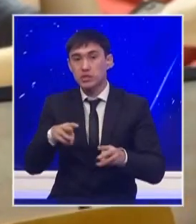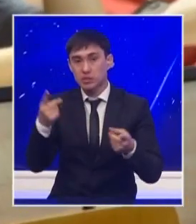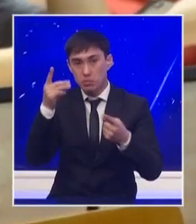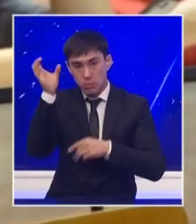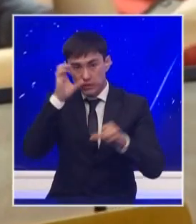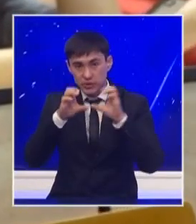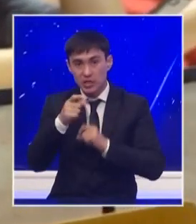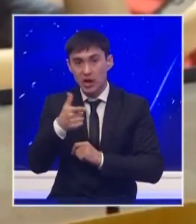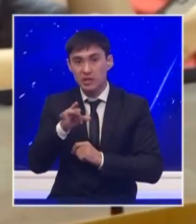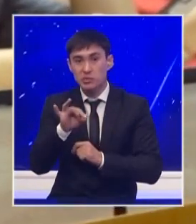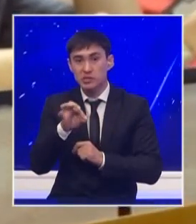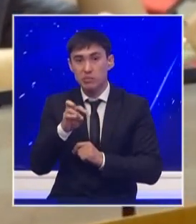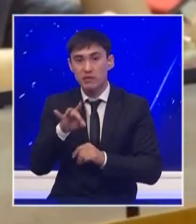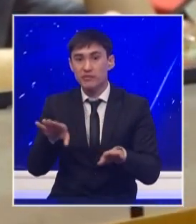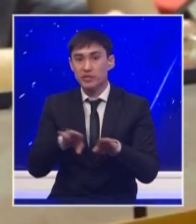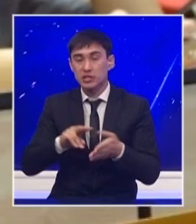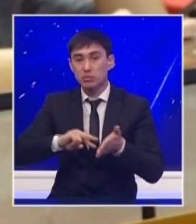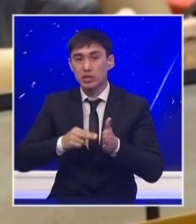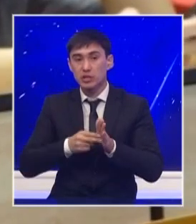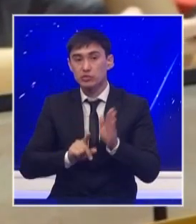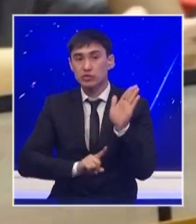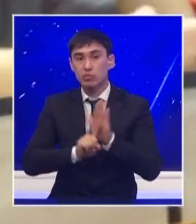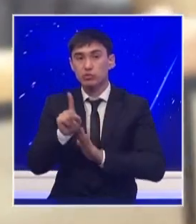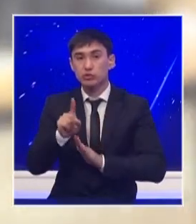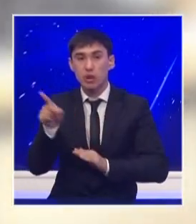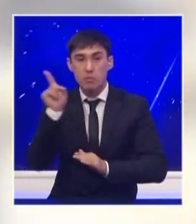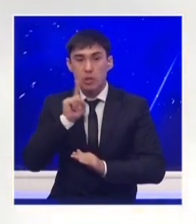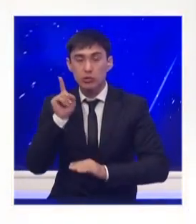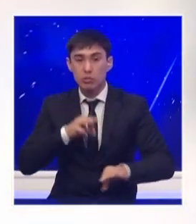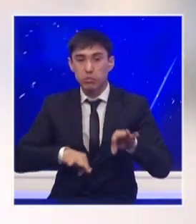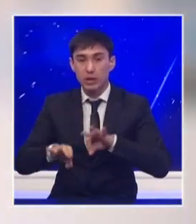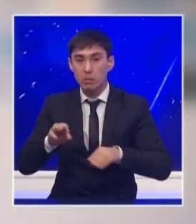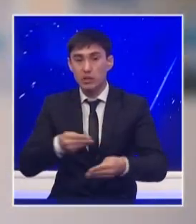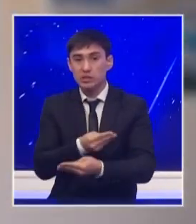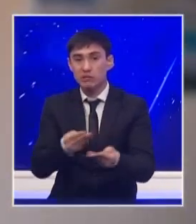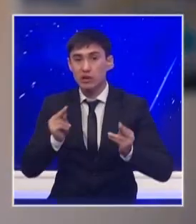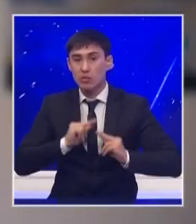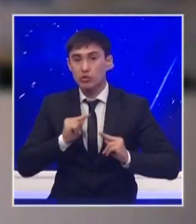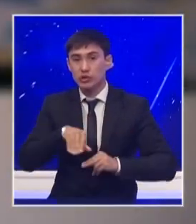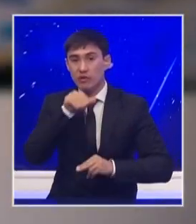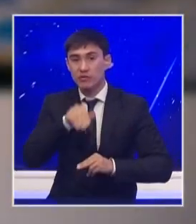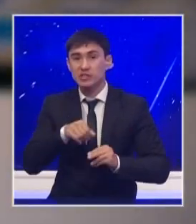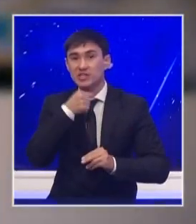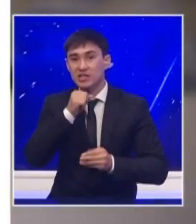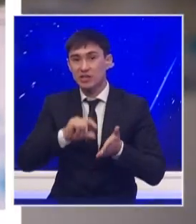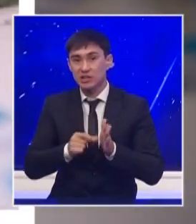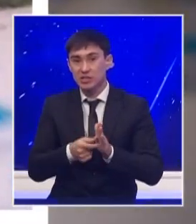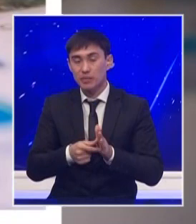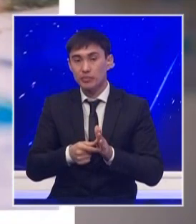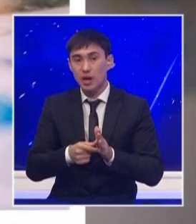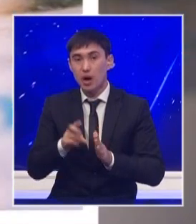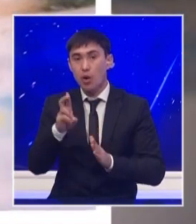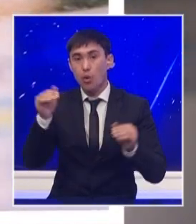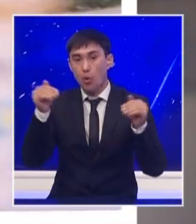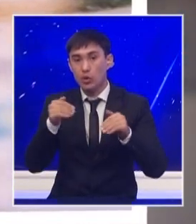Просвещения гани бисембаев также планируется запустить пилотный проект по предоставлению рабочей квалификации старшеклассникам на